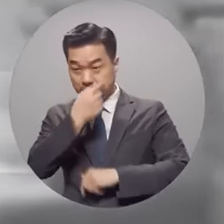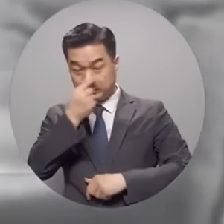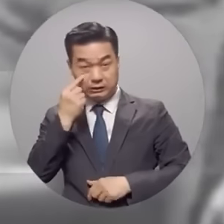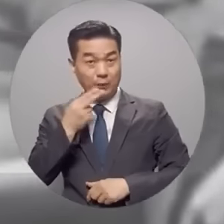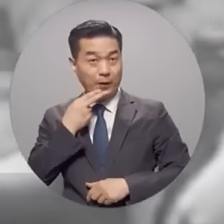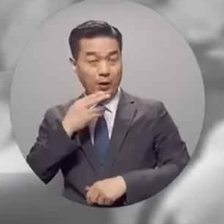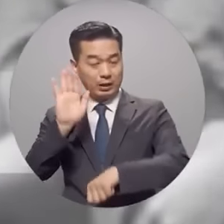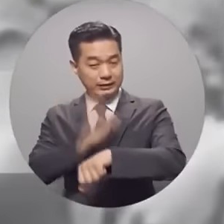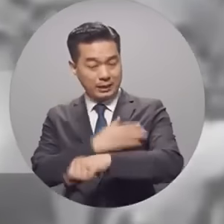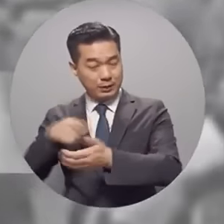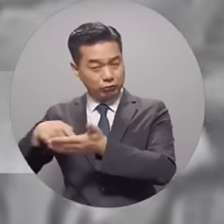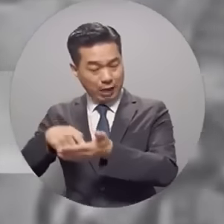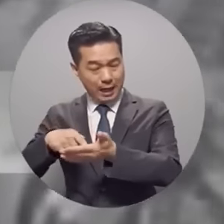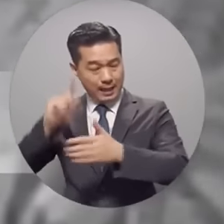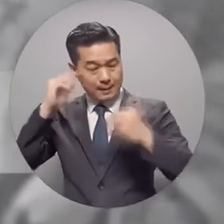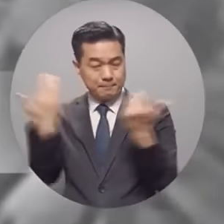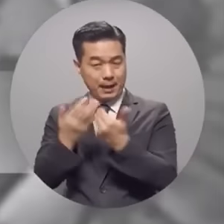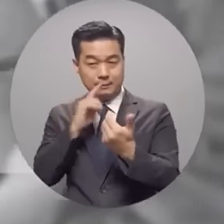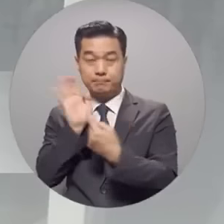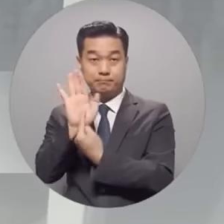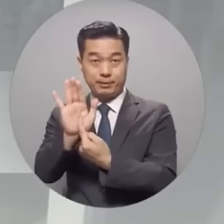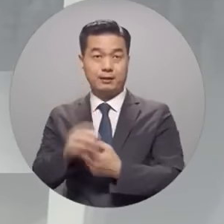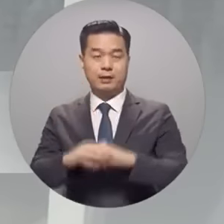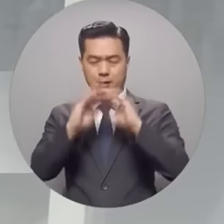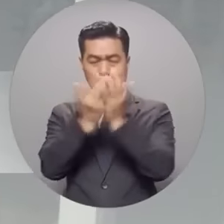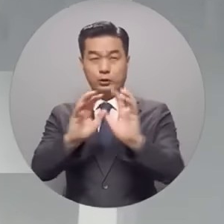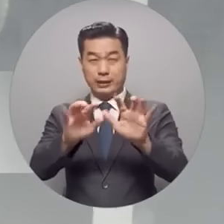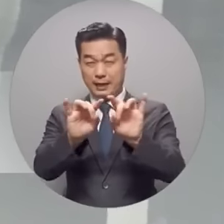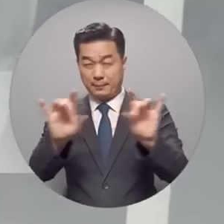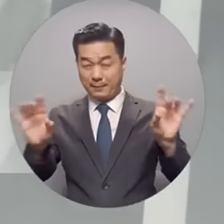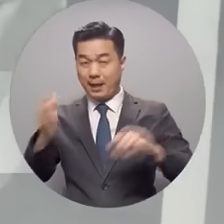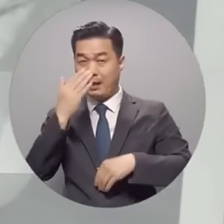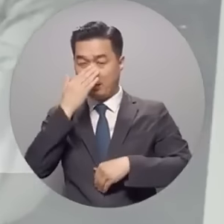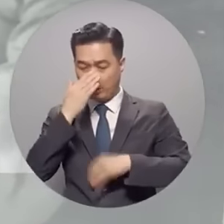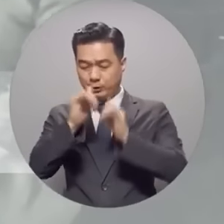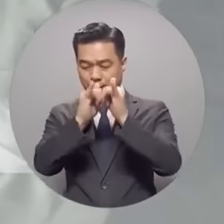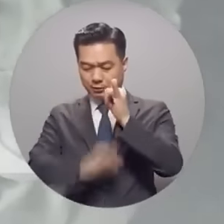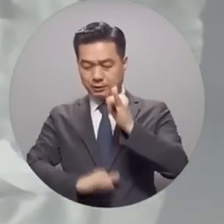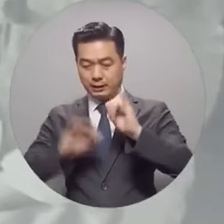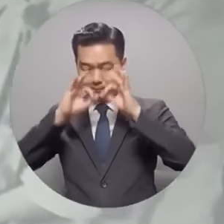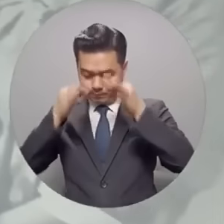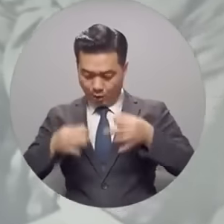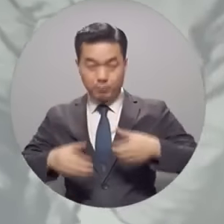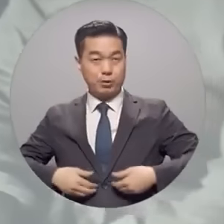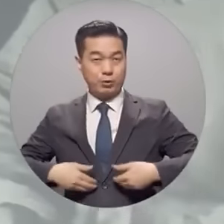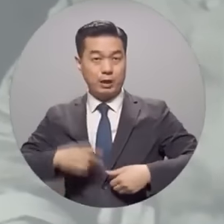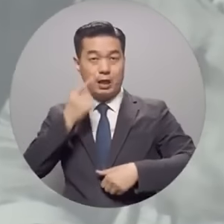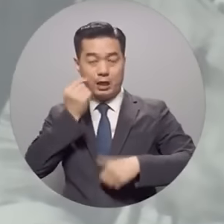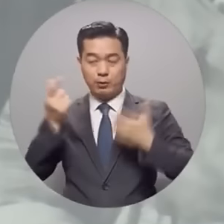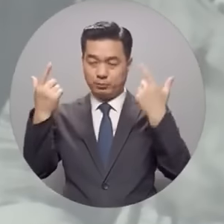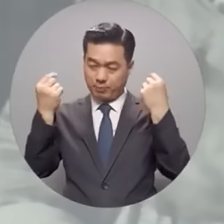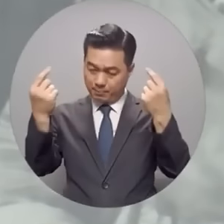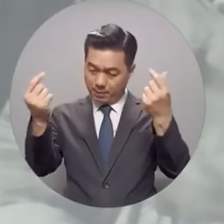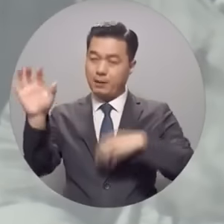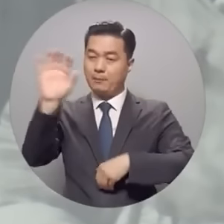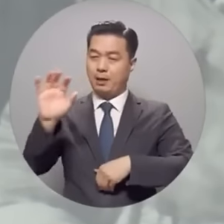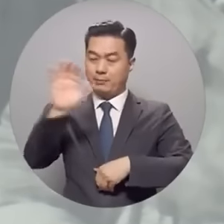잘못된 주장이라고 반박했습니다. 모든 나라는 겸손하게 역사를 직시해야 하고 일본은 그렇게 해왔다고도